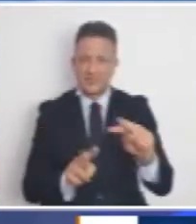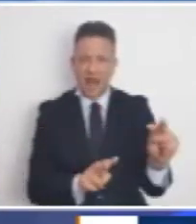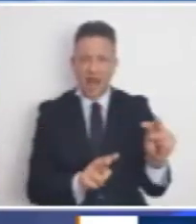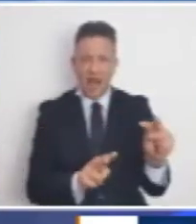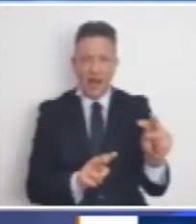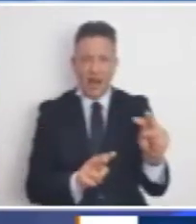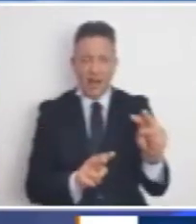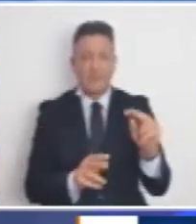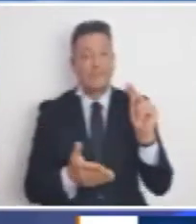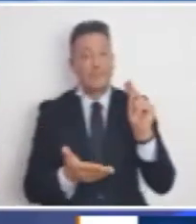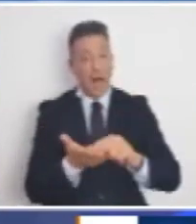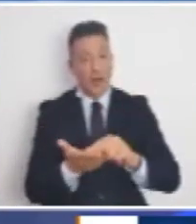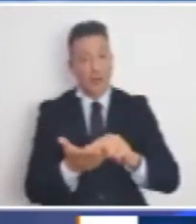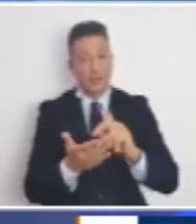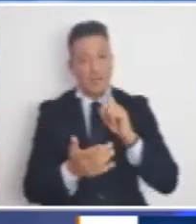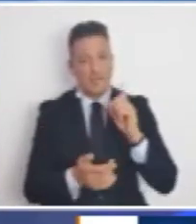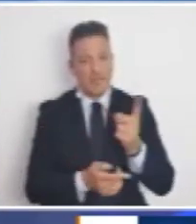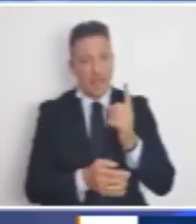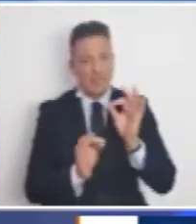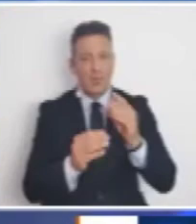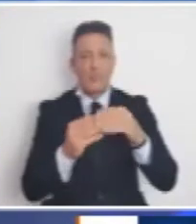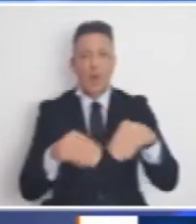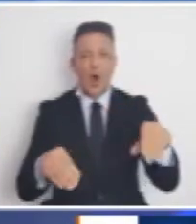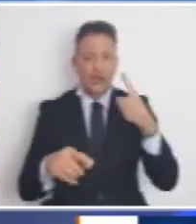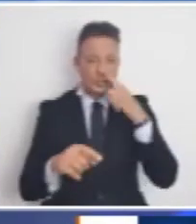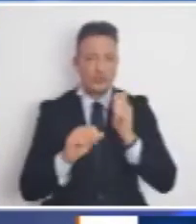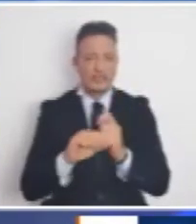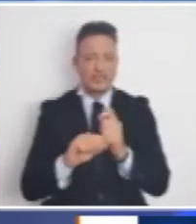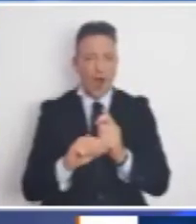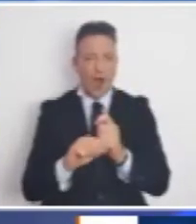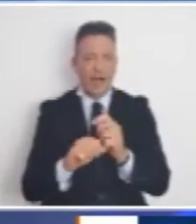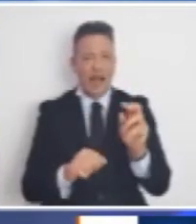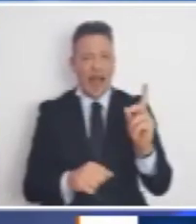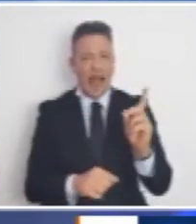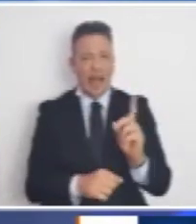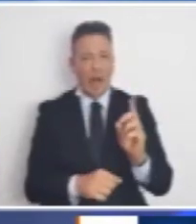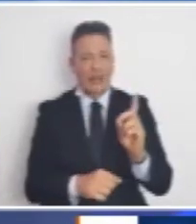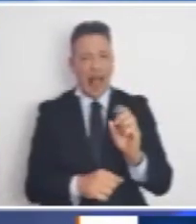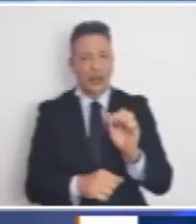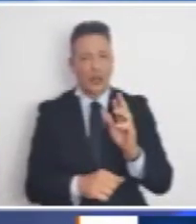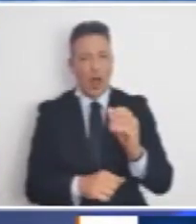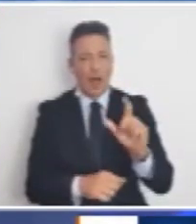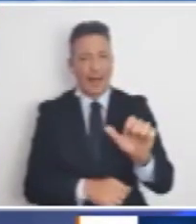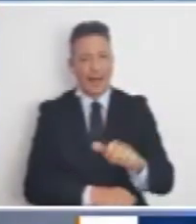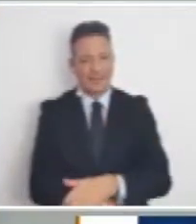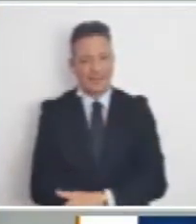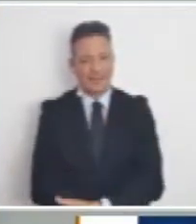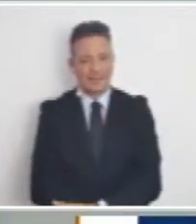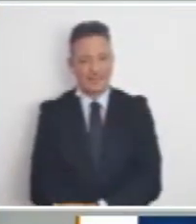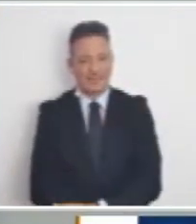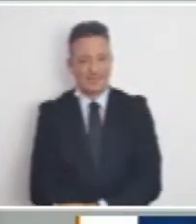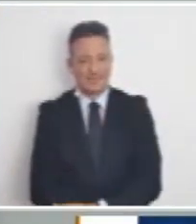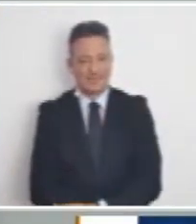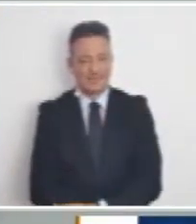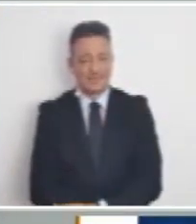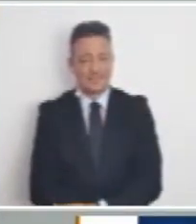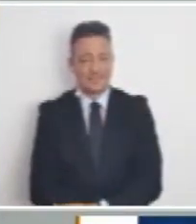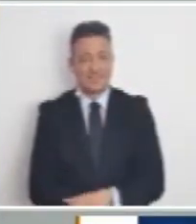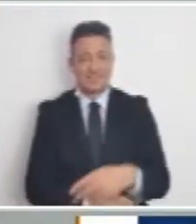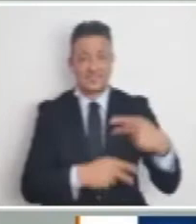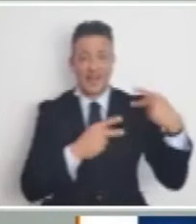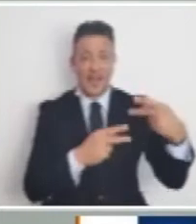prenotazione la mostra di incisioni di enrico della torre ce ne parla beatrice volte negli anni il museo internazionale